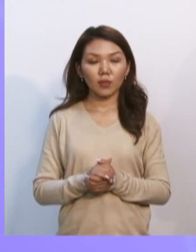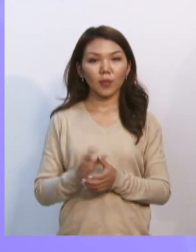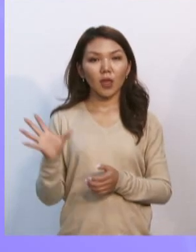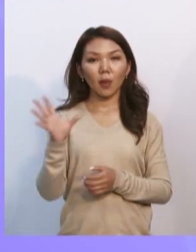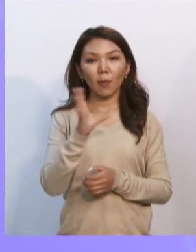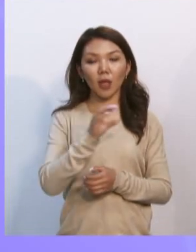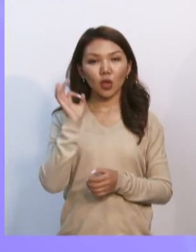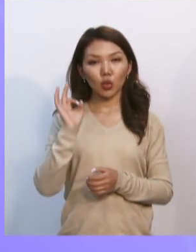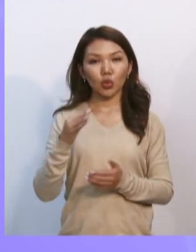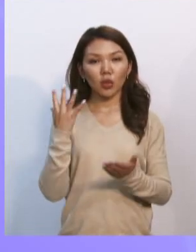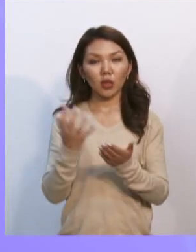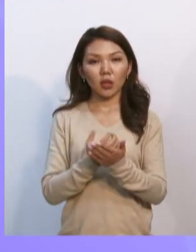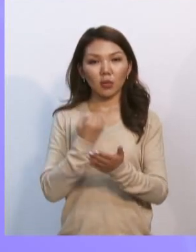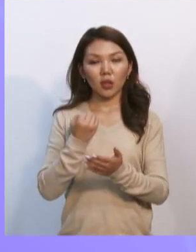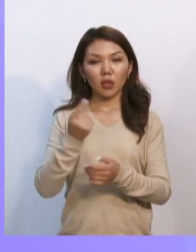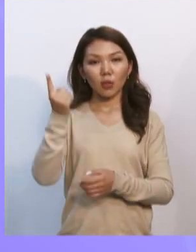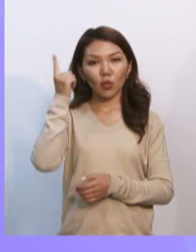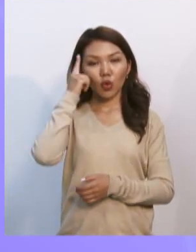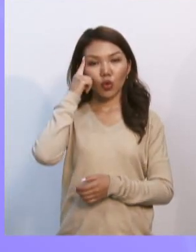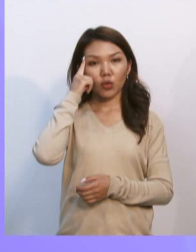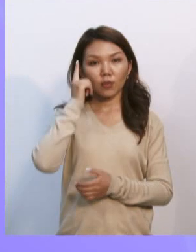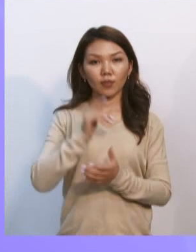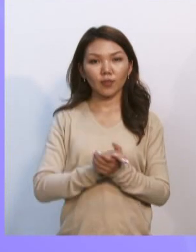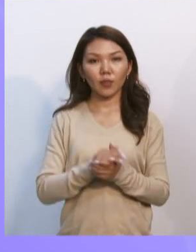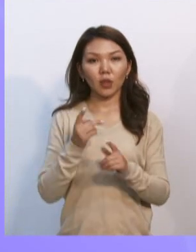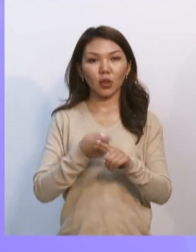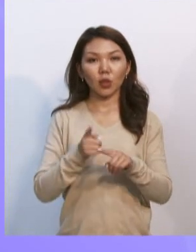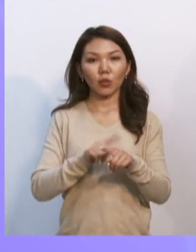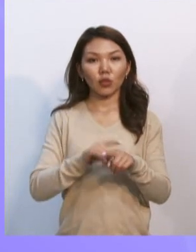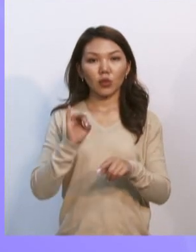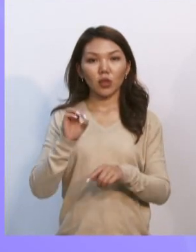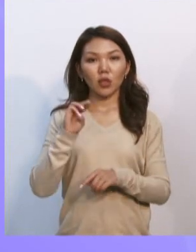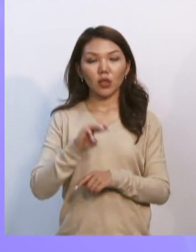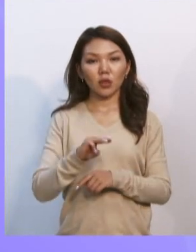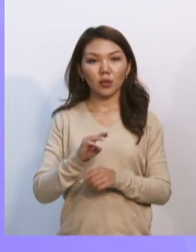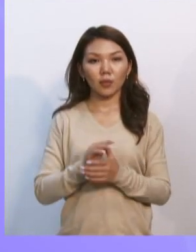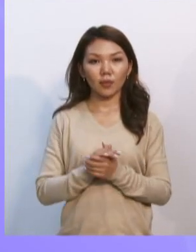Баарыңар туура тапты деп ойлойм. Бул ит.